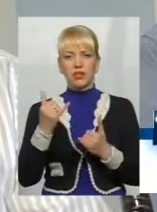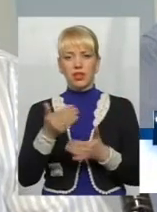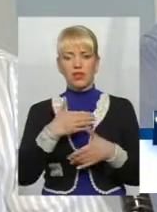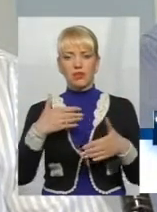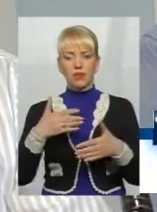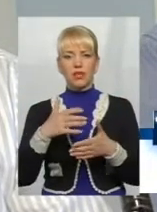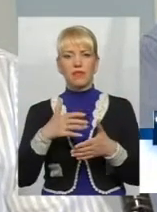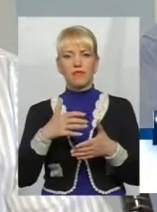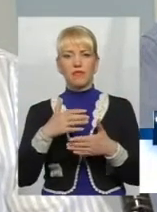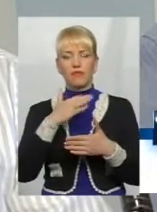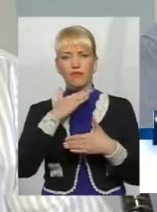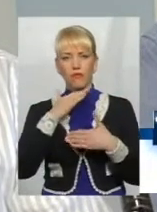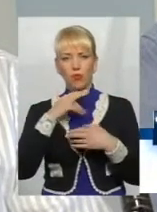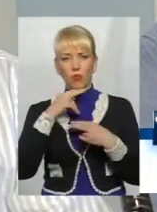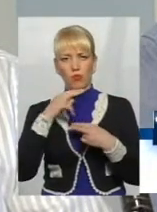велику увагу приділяємо